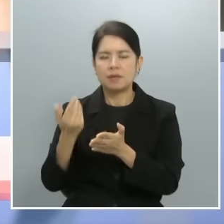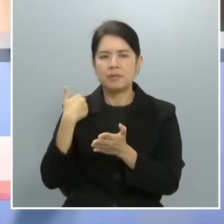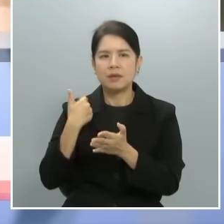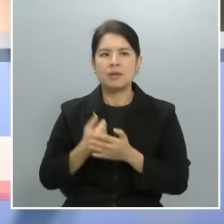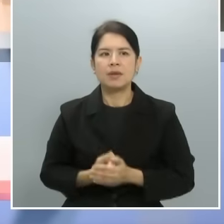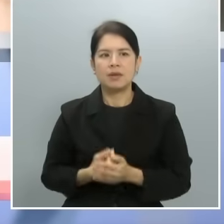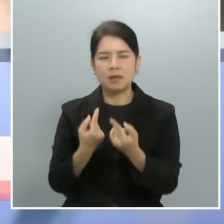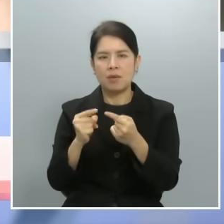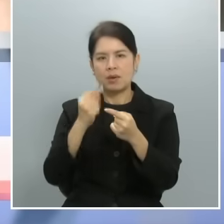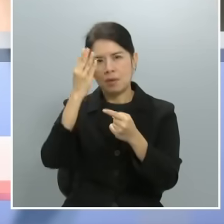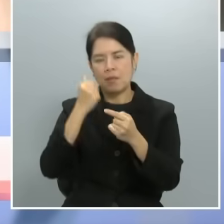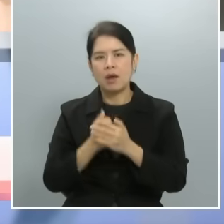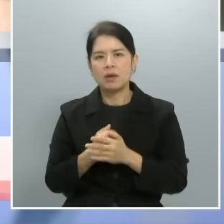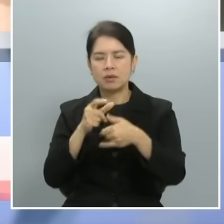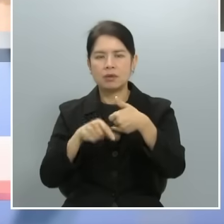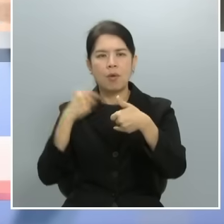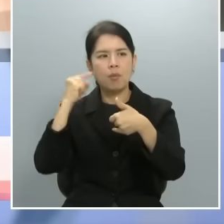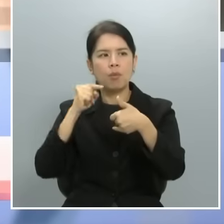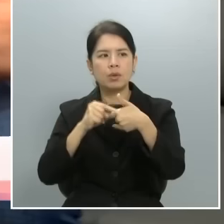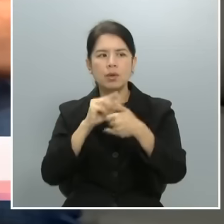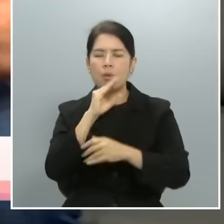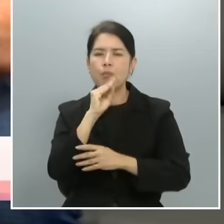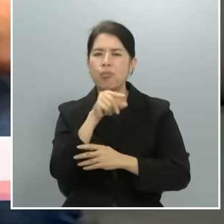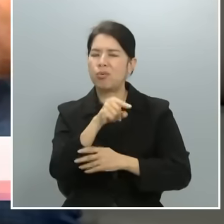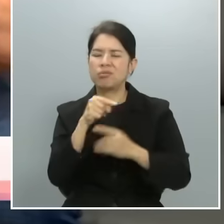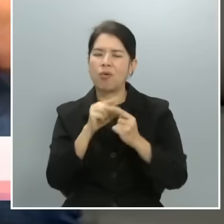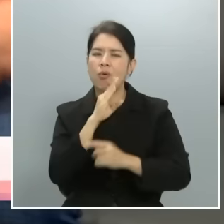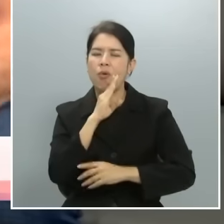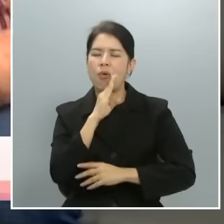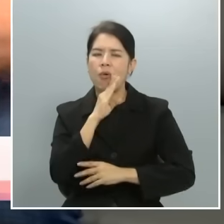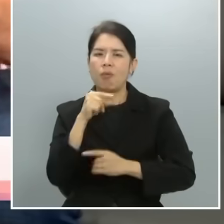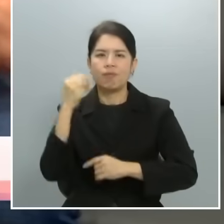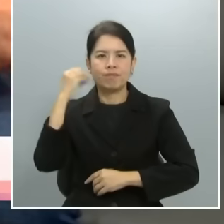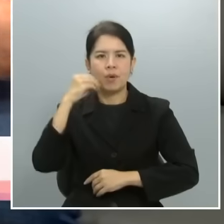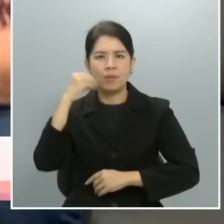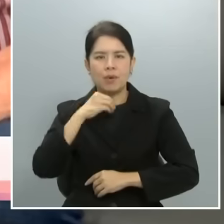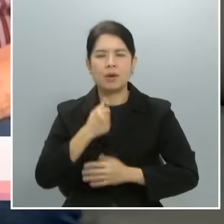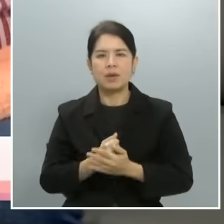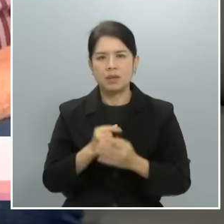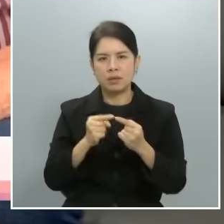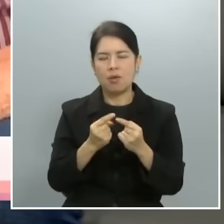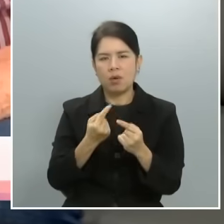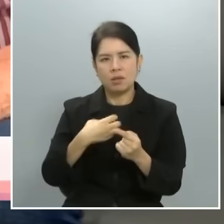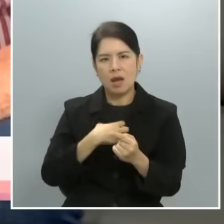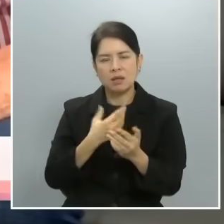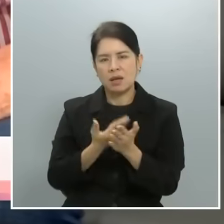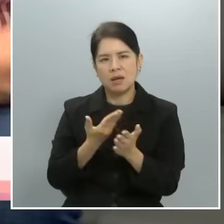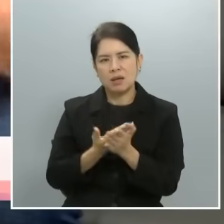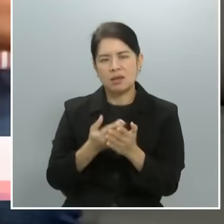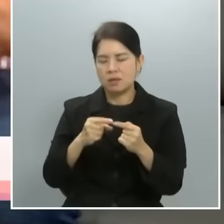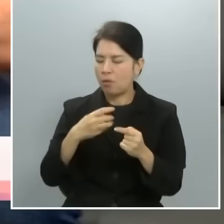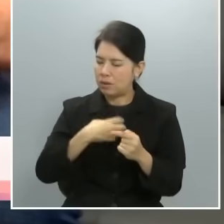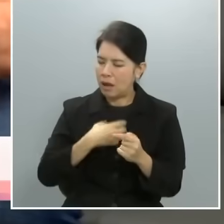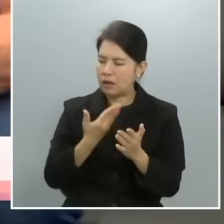ไรไม่เคยตรงกับใจเลยโกหกตลอดหลังๆเนี่ยผมเขาเปลี่ยนไปเยอะเลยมีแต่เอาจากเงินเราอย่างเดียวใช่ไหม